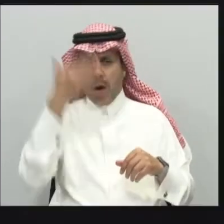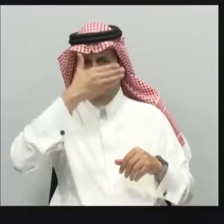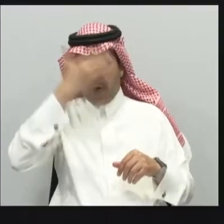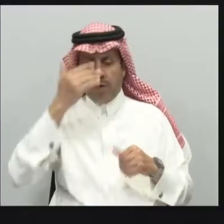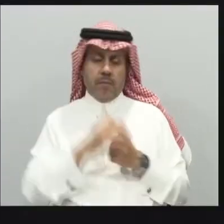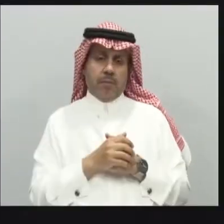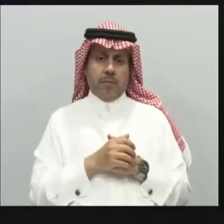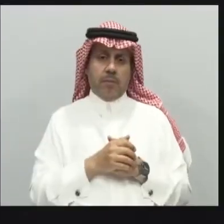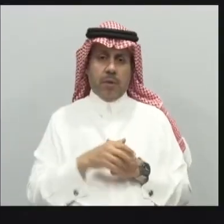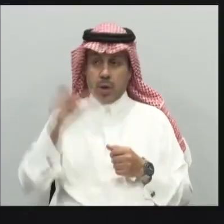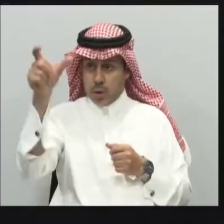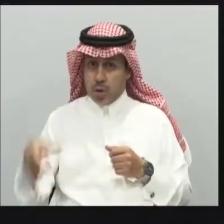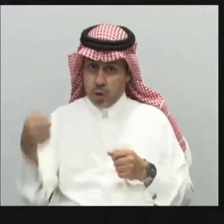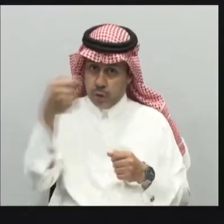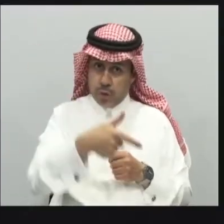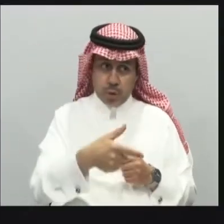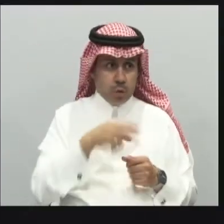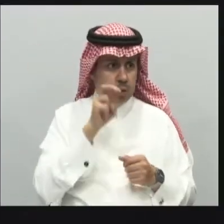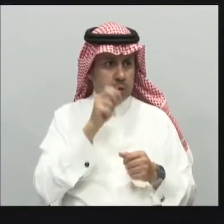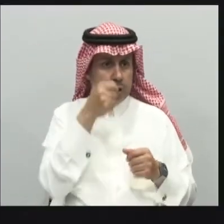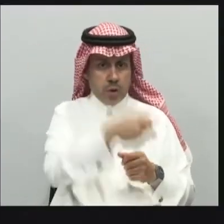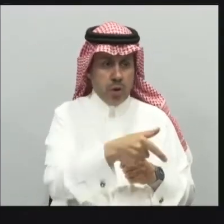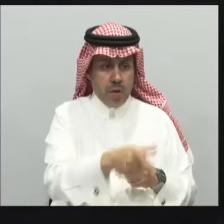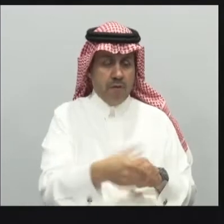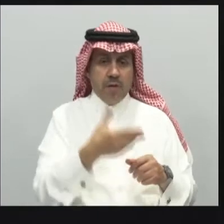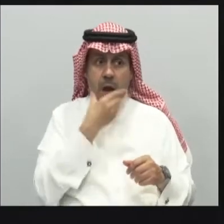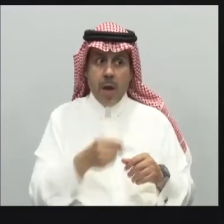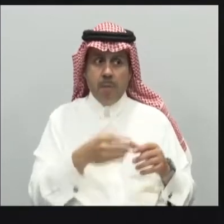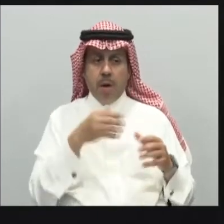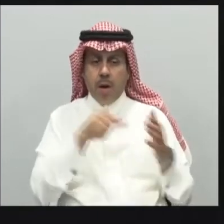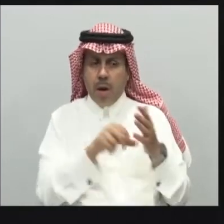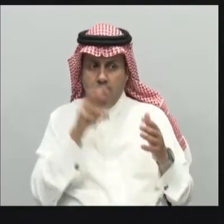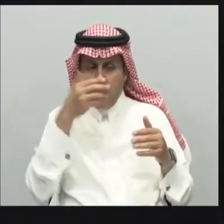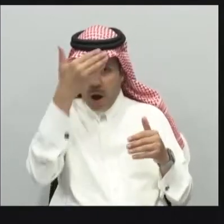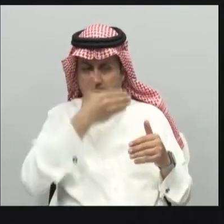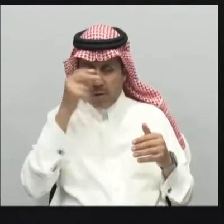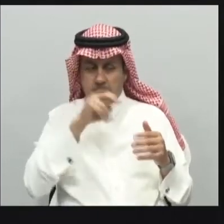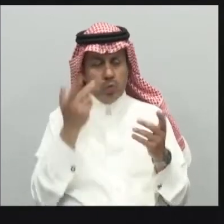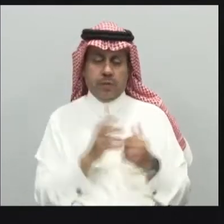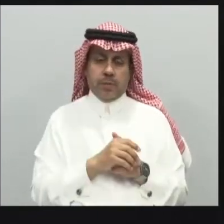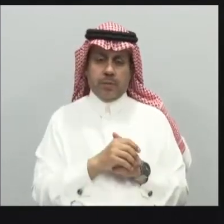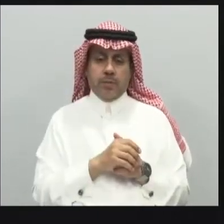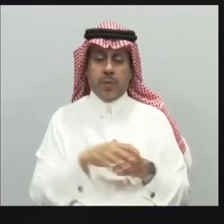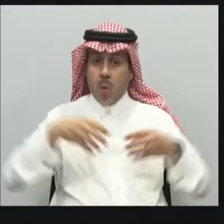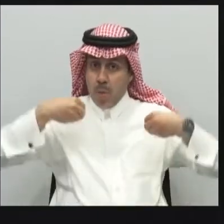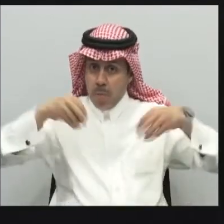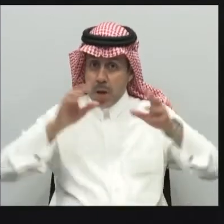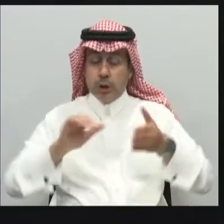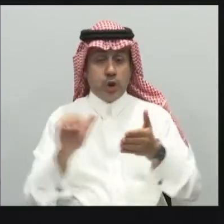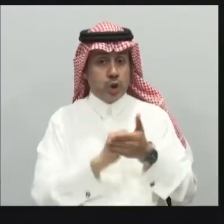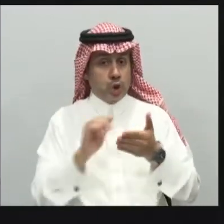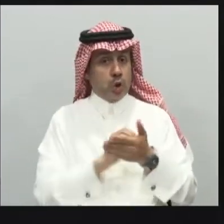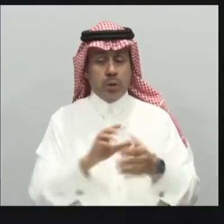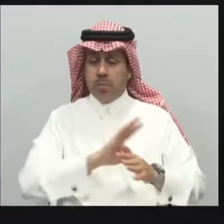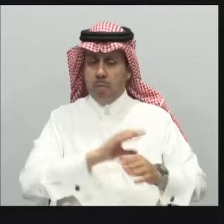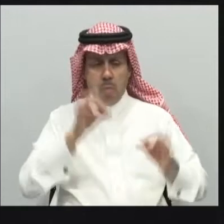بكون العيب خفي مثلا ويشترط البائع البراء من كل عيوب التي قد تظهر في السلعه